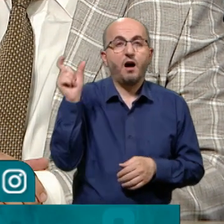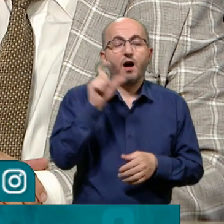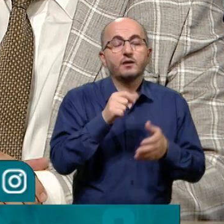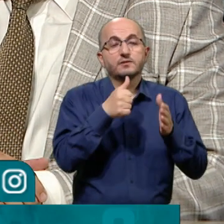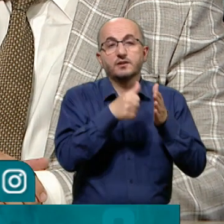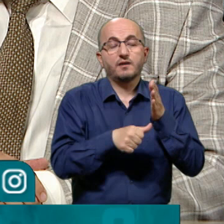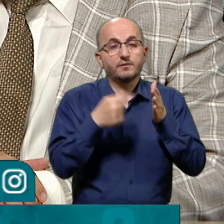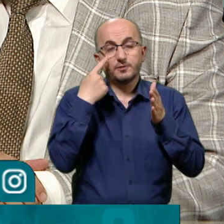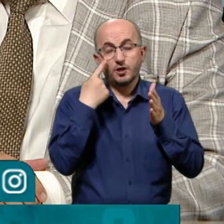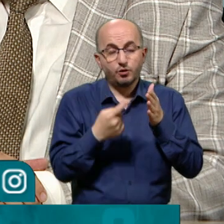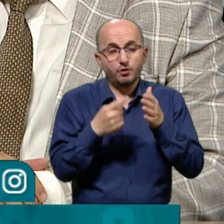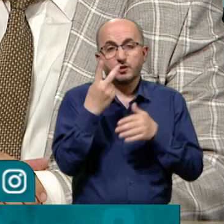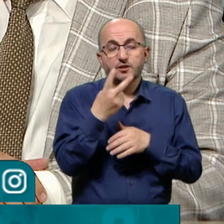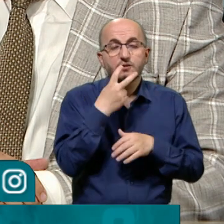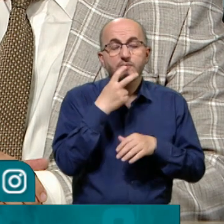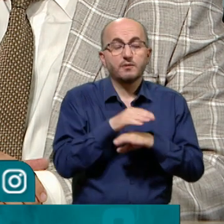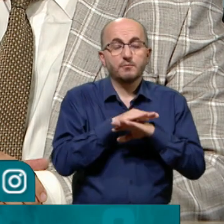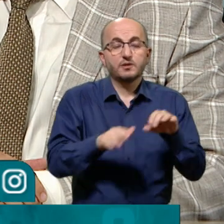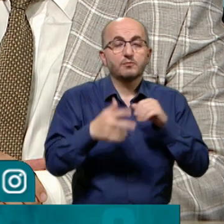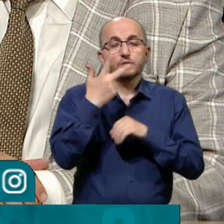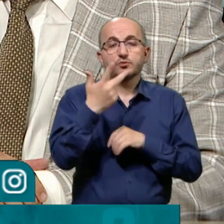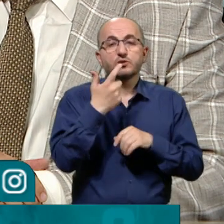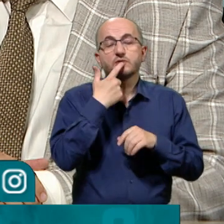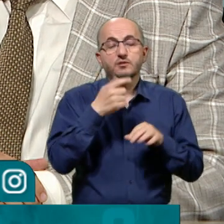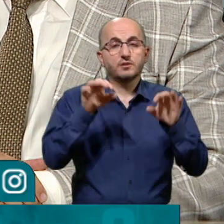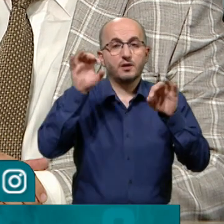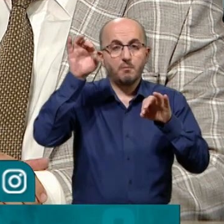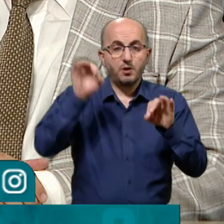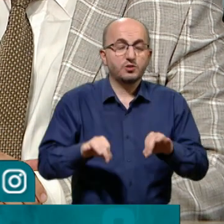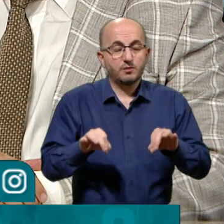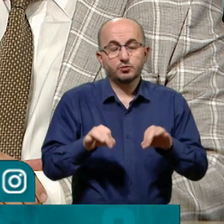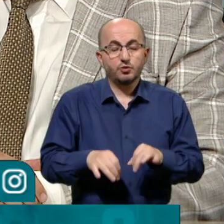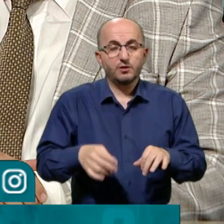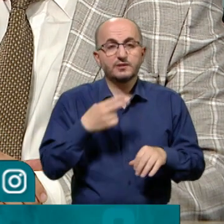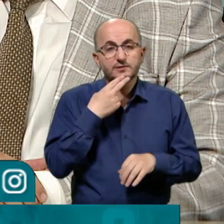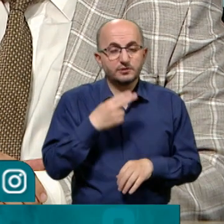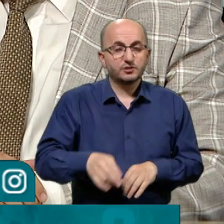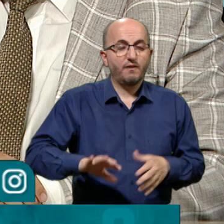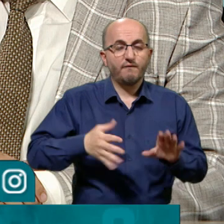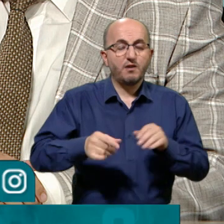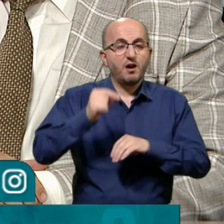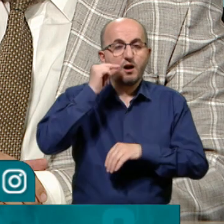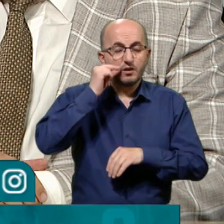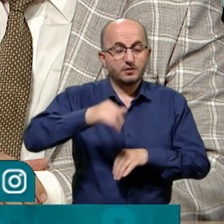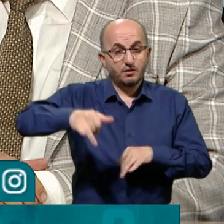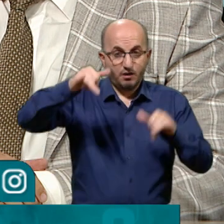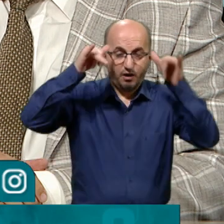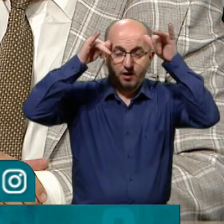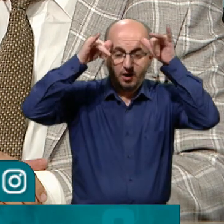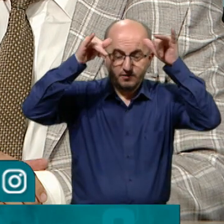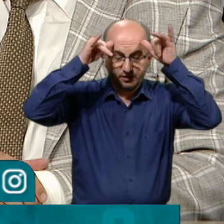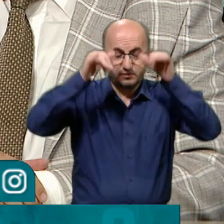iki yaşını bitirmiş üç yaşına basmış olan dişi veya erkek